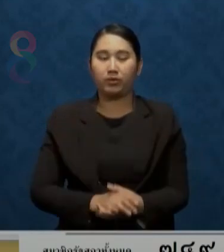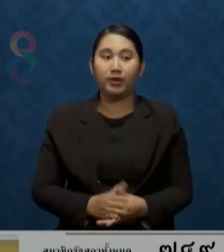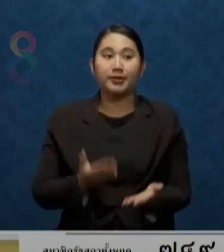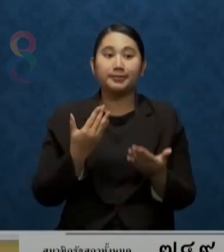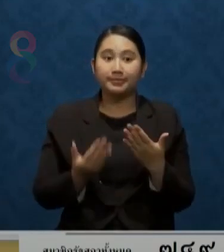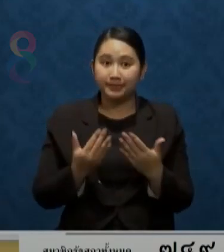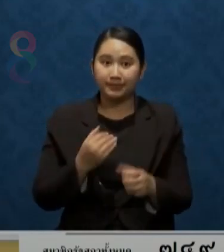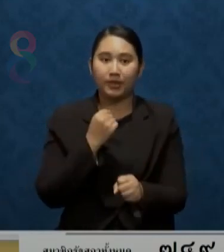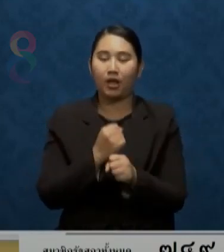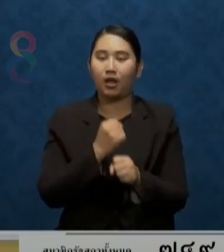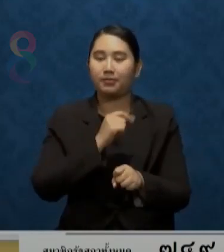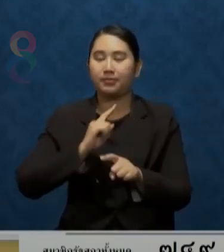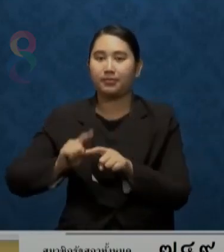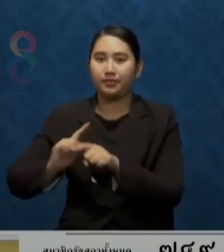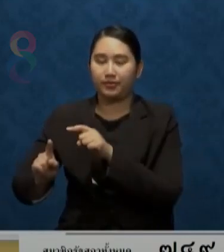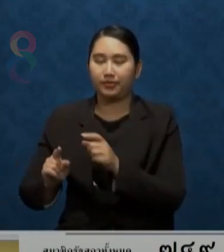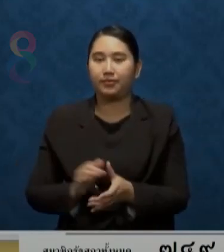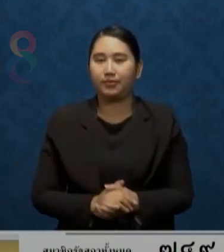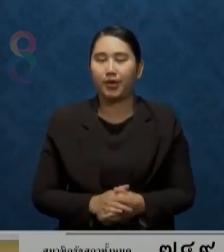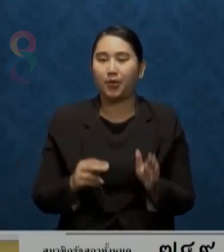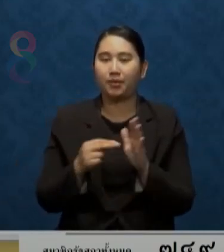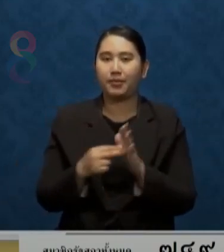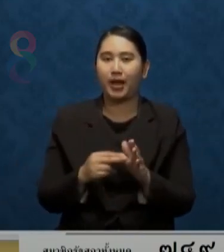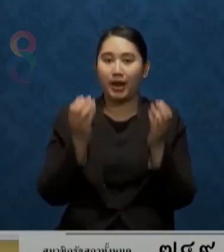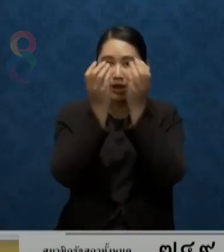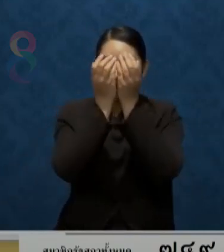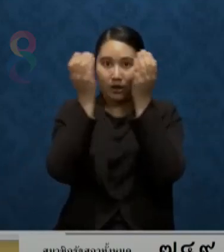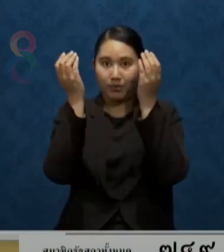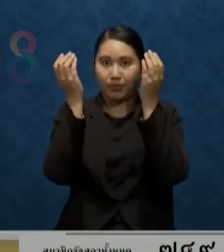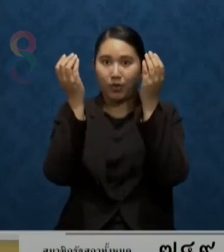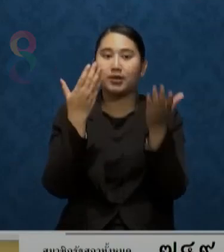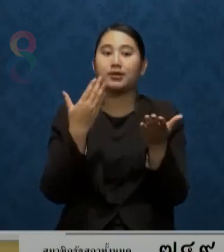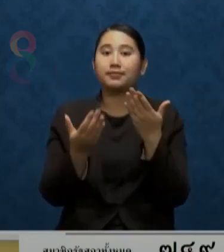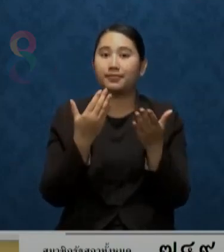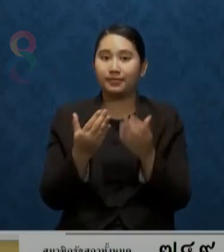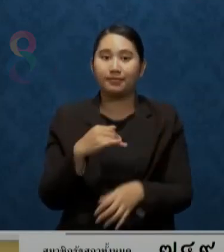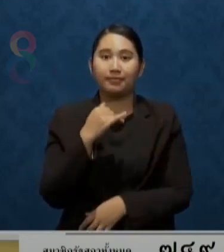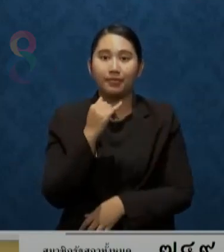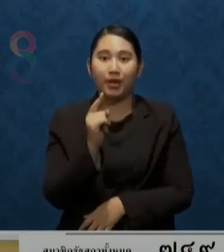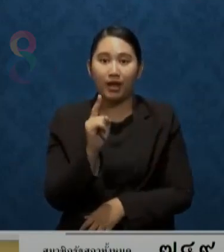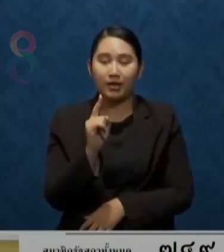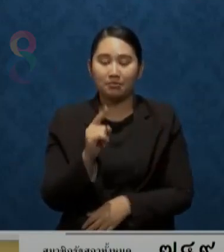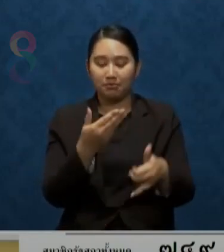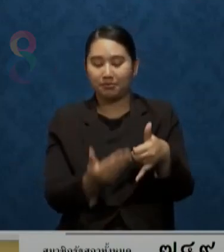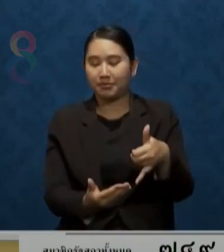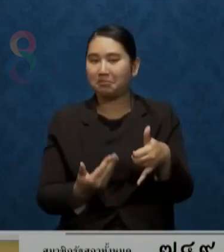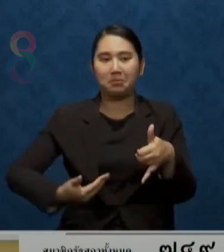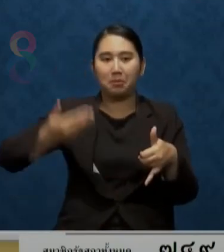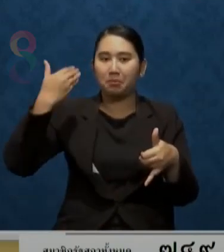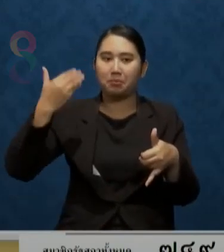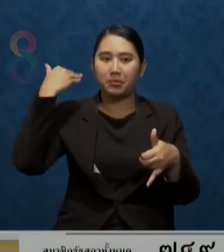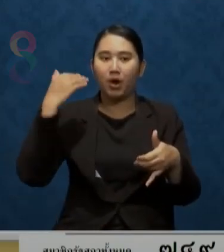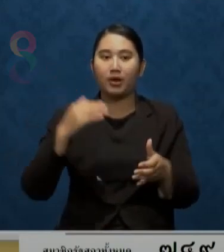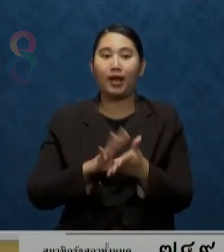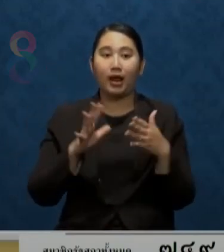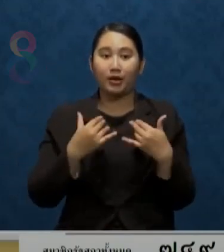หรือกระทำการใดๆอันเป็นการขัดต่อรัฐธรรมนูญหรือไปแสดงพฤติกรรมที่ผ่านมาแ